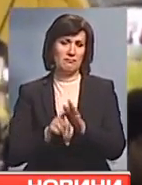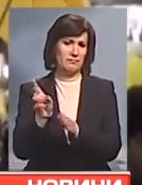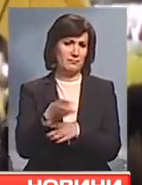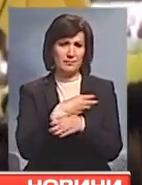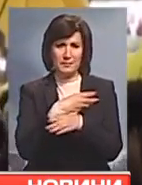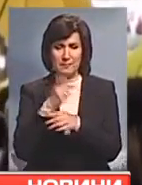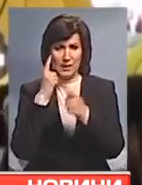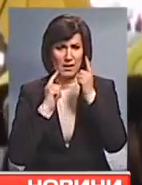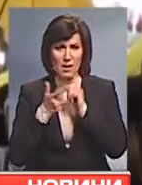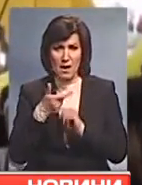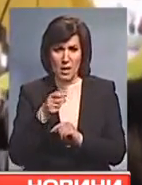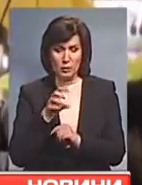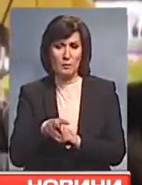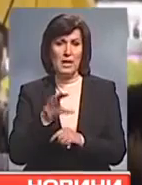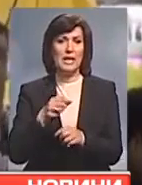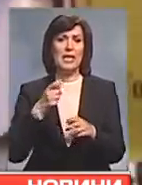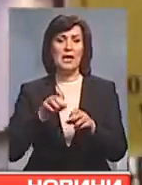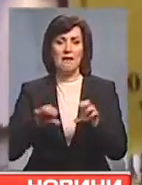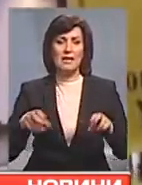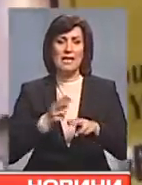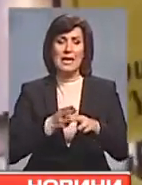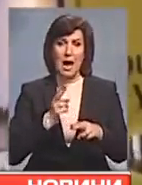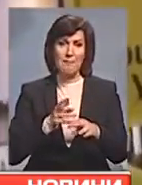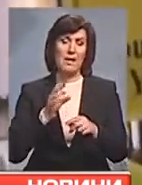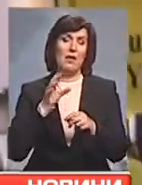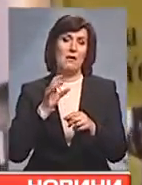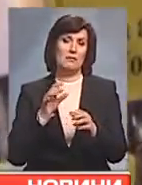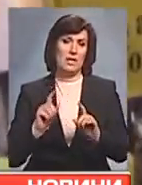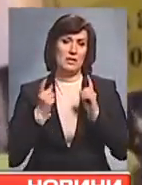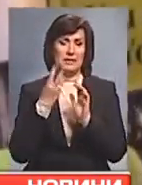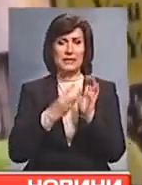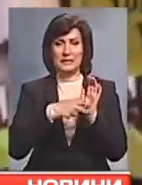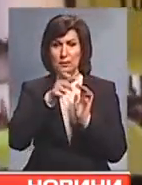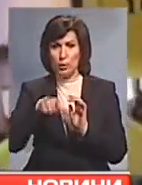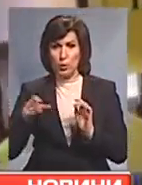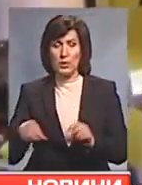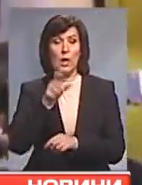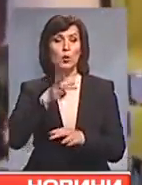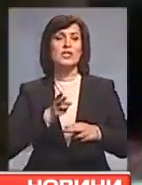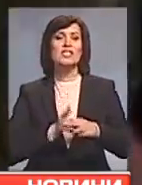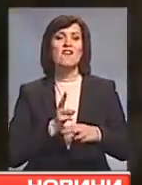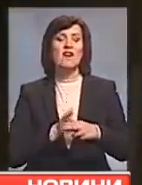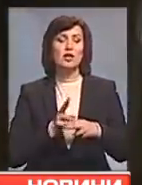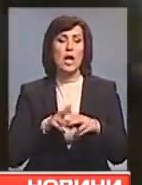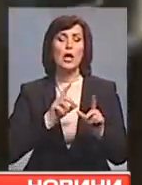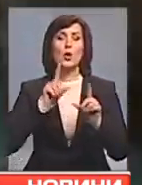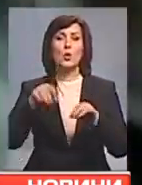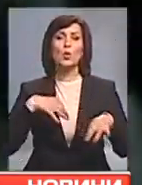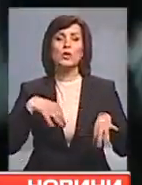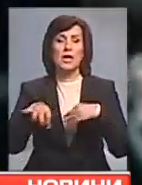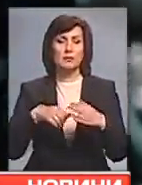і гумовими кийками. Затримали 37 людей. Формальна причина арешту – люди заважали руху транспорту. Нові сутички